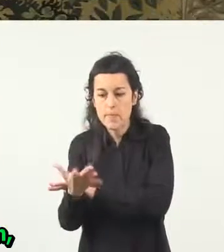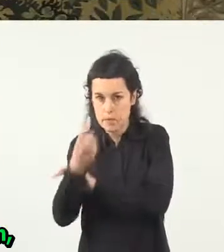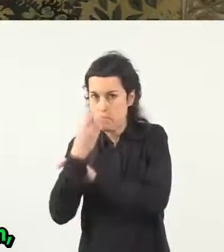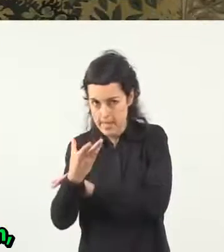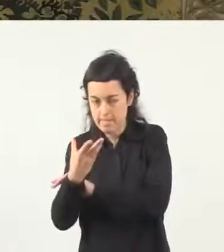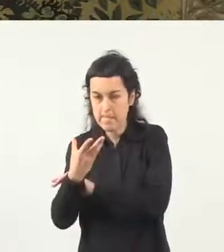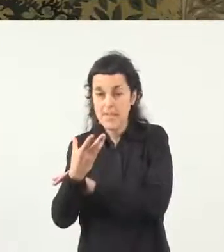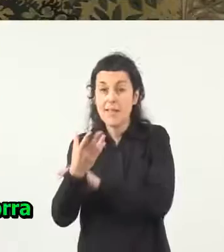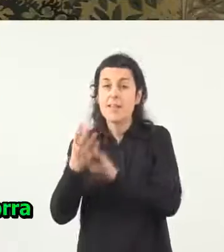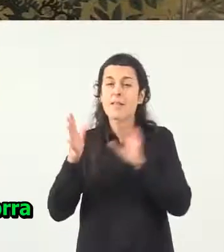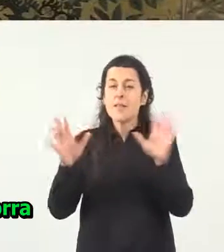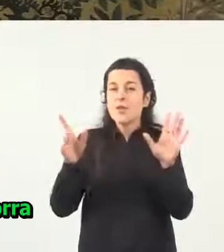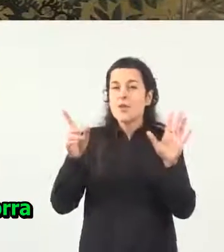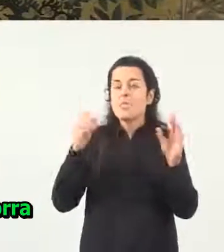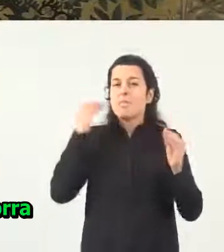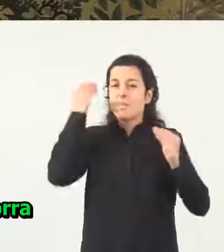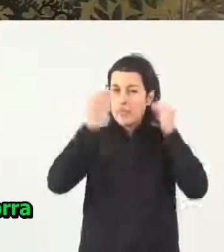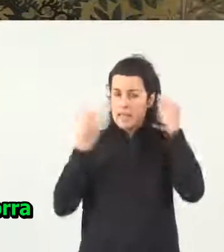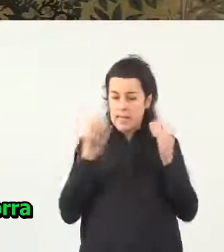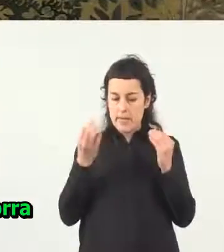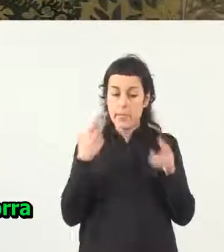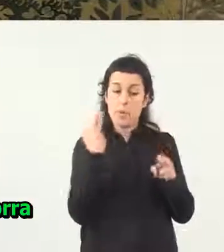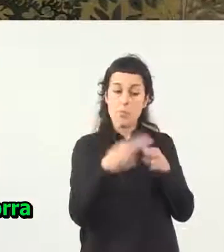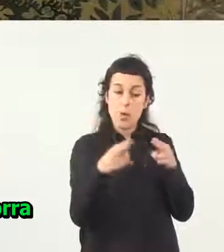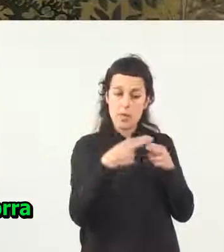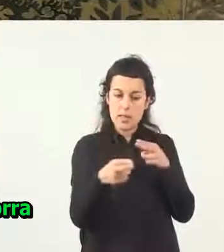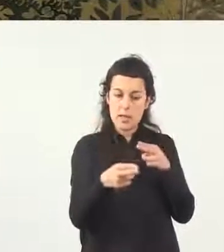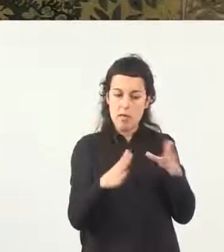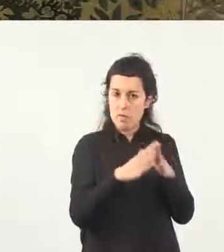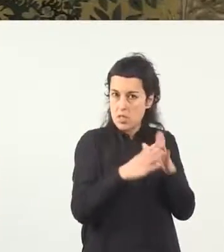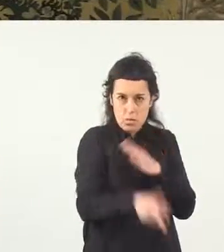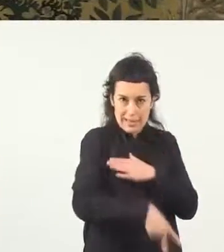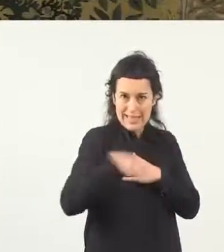dugu, orduan, politika feminista edo politika orokorrean ze da.